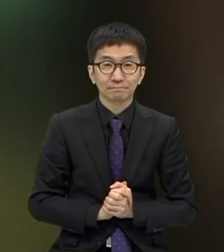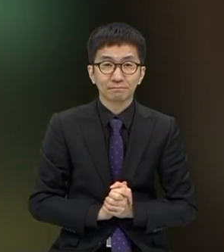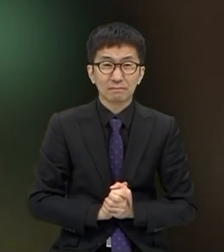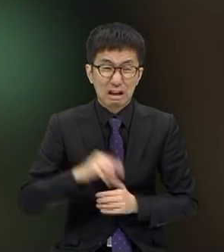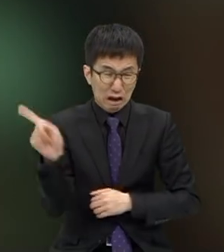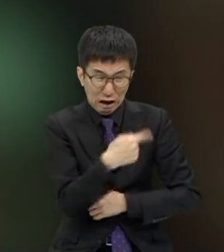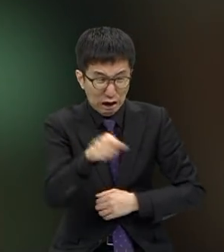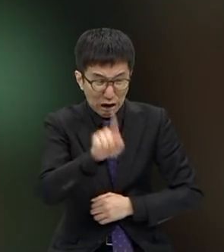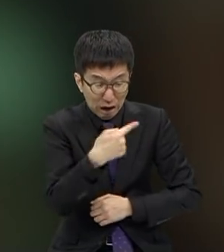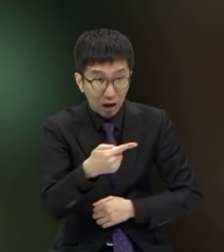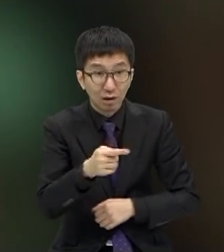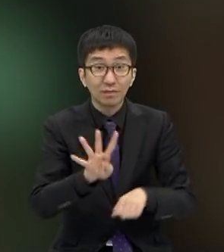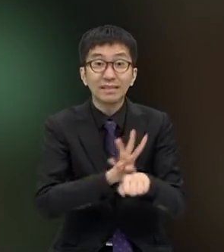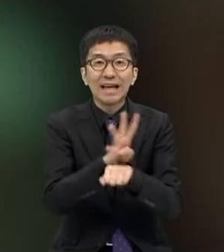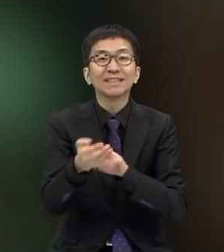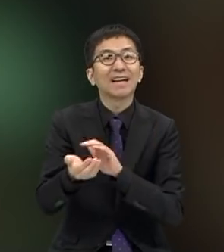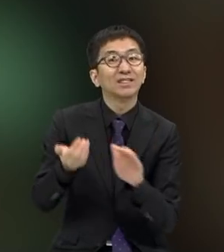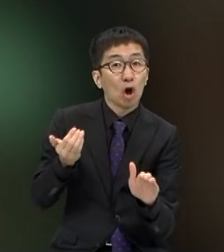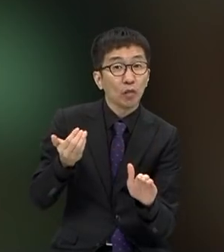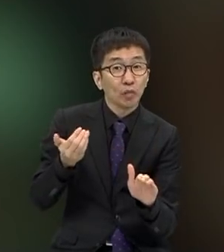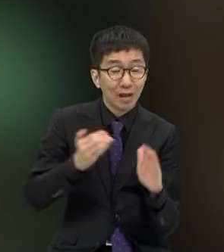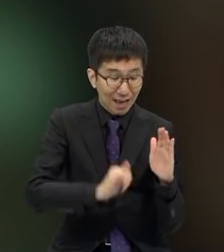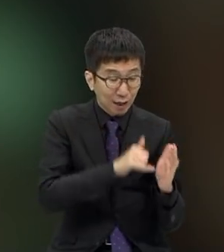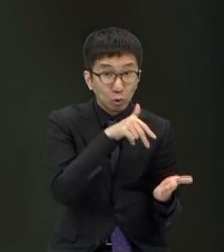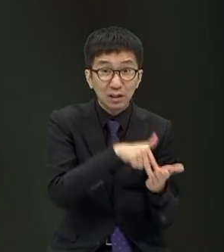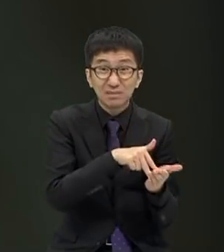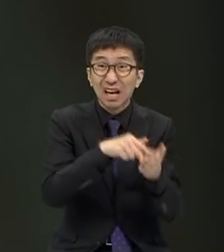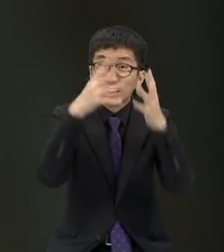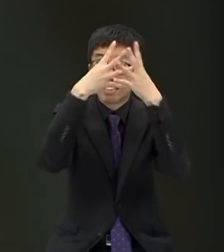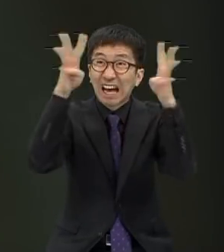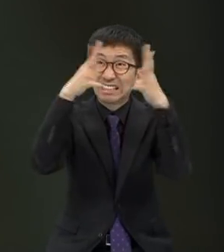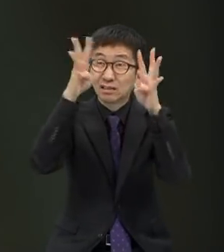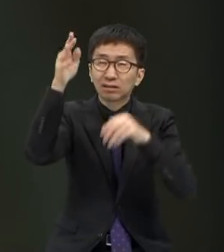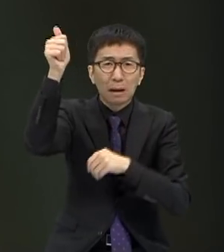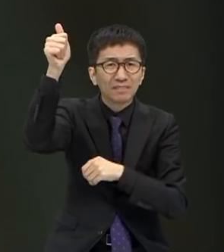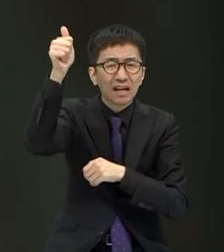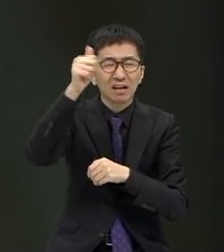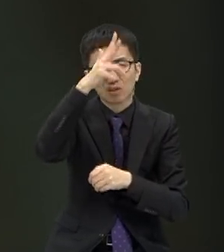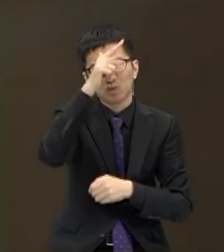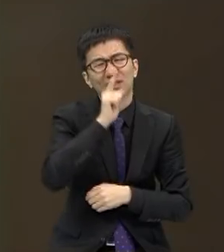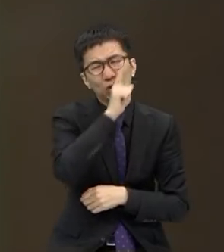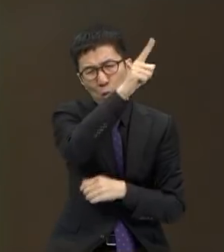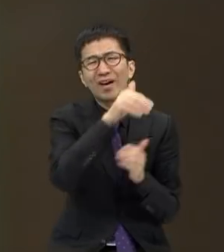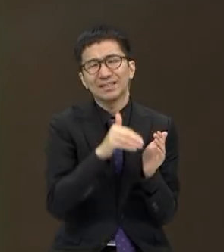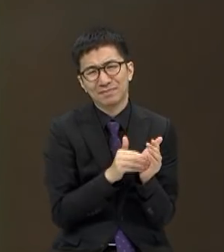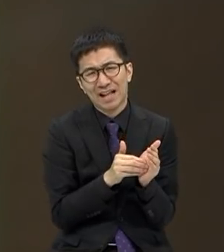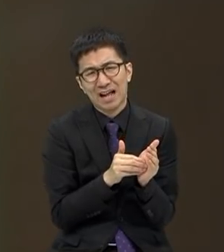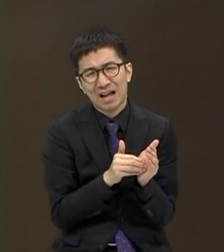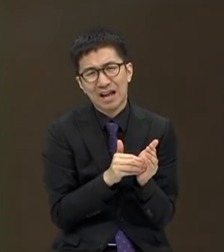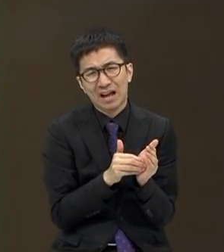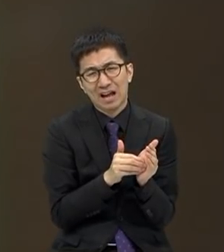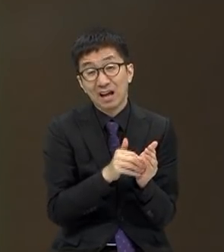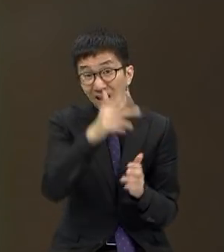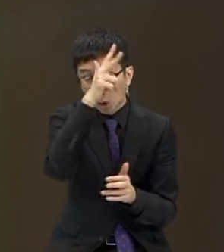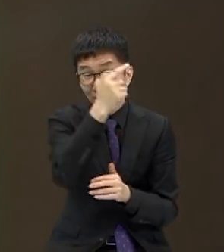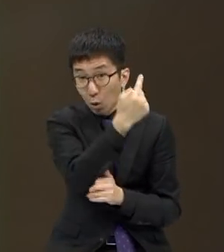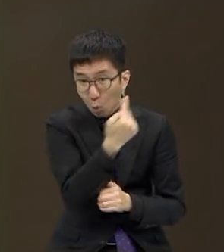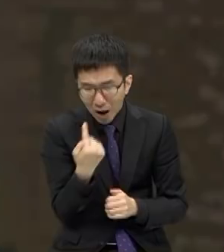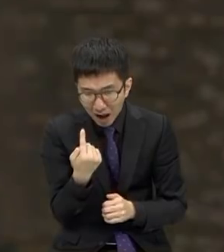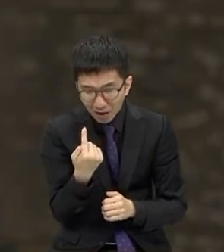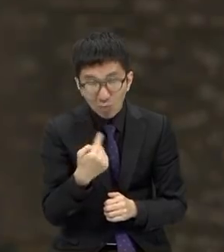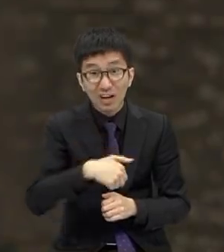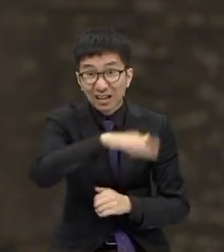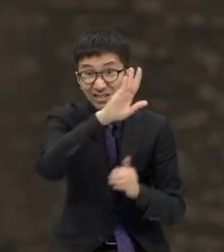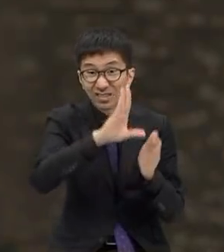흉기 난동 4시간 전 A씨 가족은 위층 남성 E씨를 경찰에 신고했습니다. 경찰이 출동했다 돌아가자